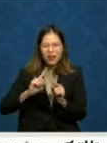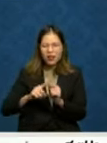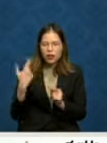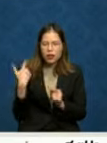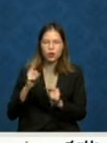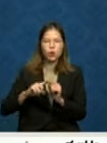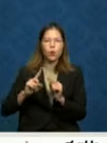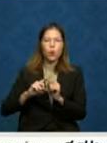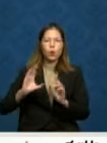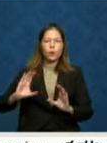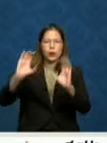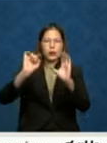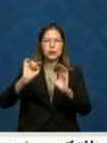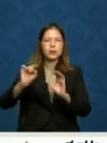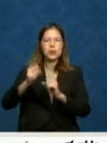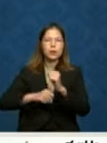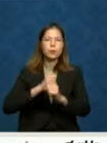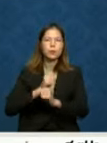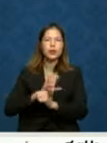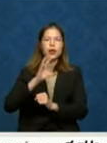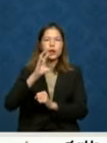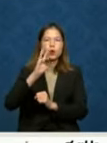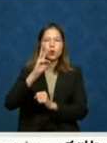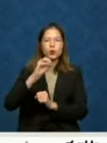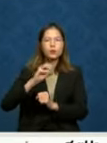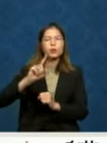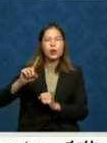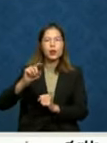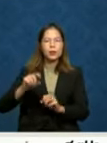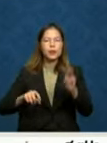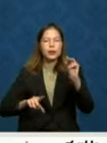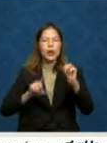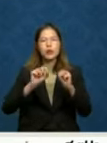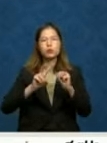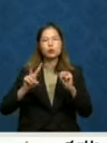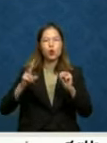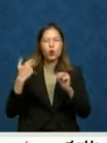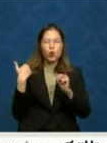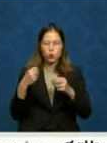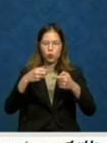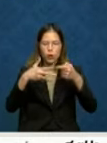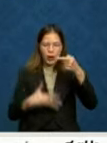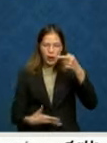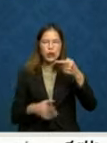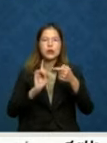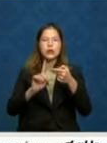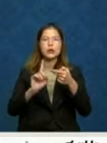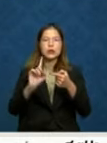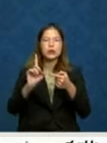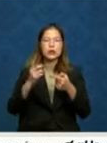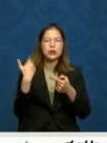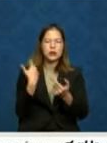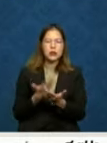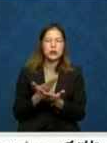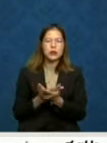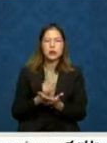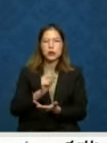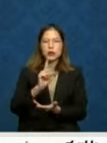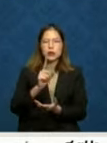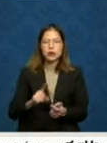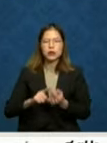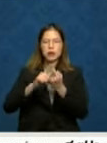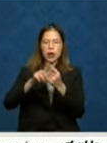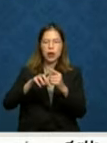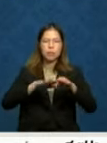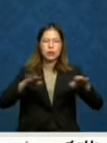ครัฐพ.ศ. 2561ในมาตรา22รายการที่ปรากฏในรายการเงินฉบับนี้เป็นไปตามมา